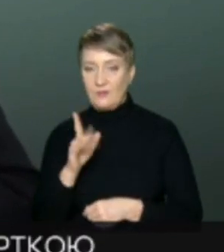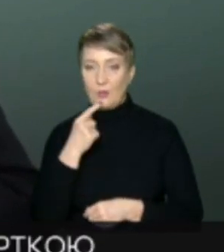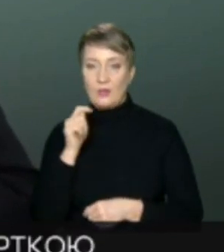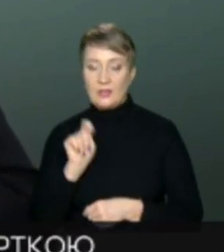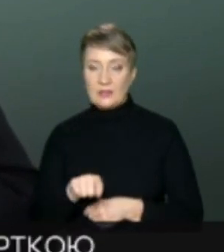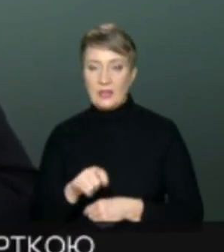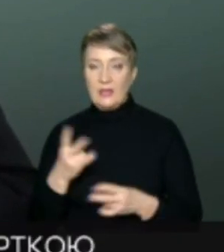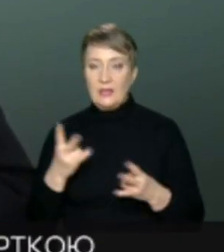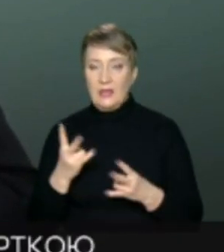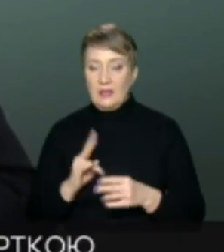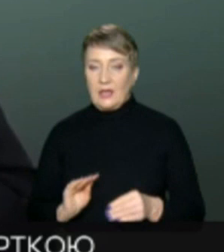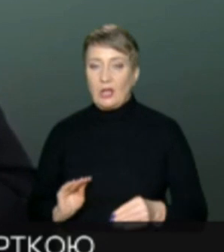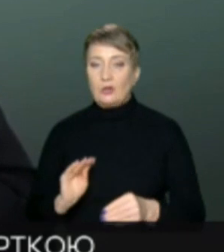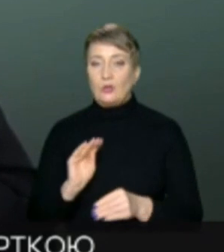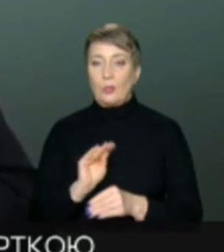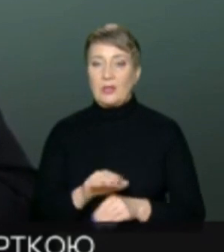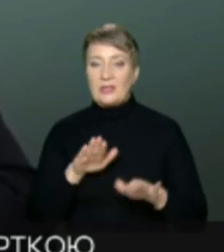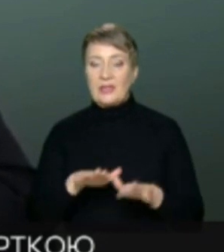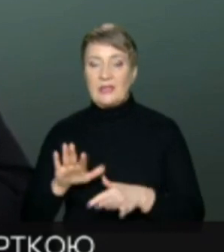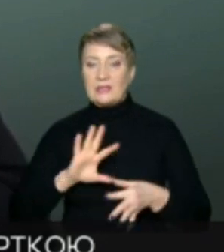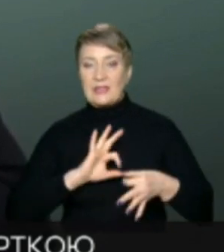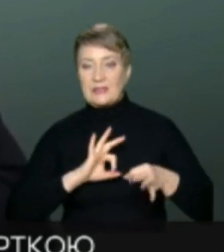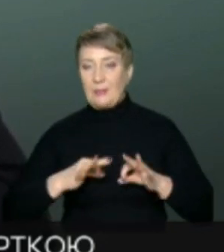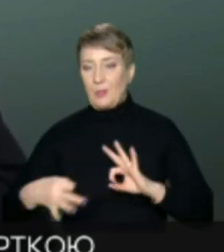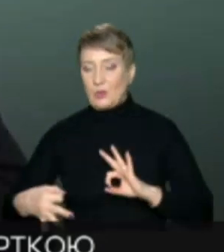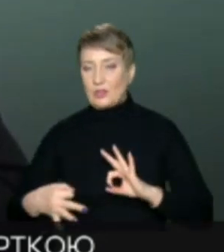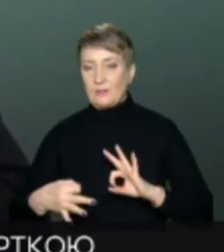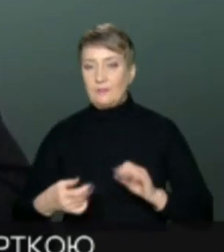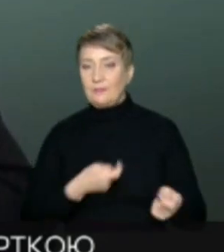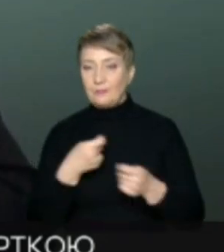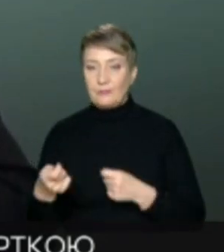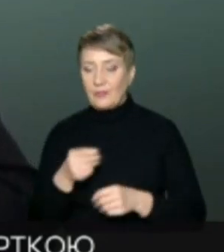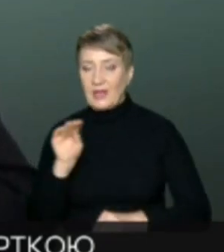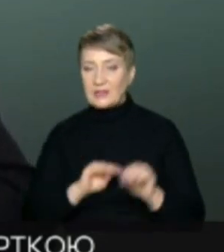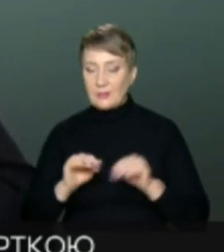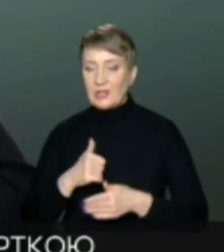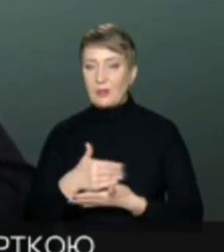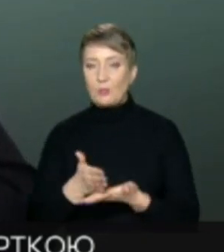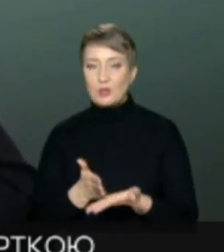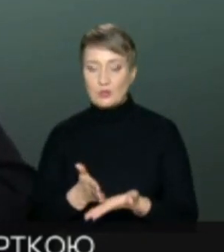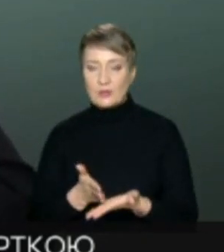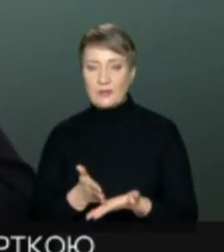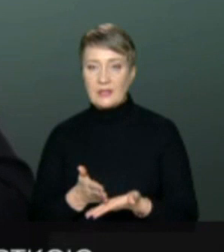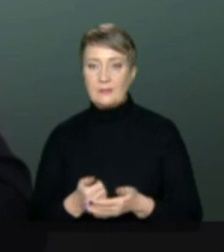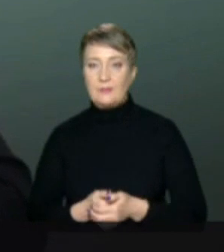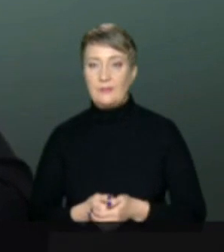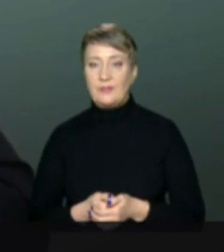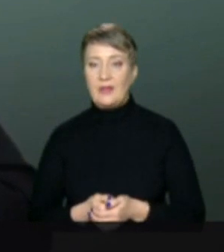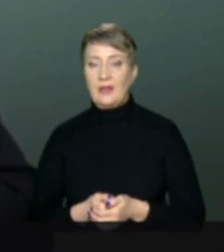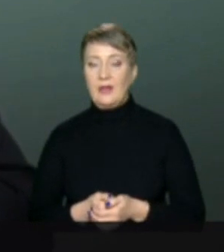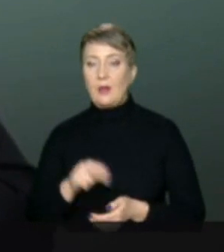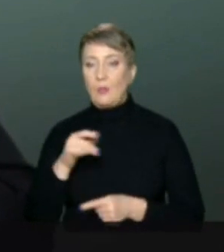надо строить дополнительные логистические цепочки в плане поставки запчастей, обслуживания для этого всего Брэдли. Кстати, именно ровно по этой